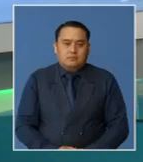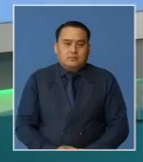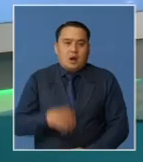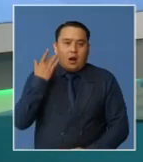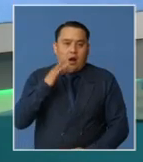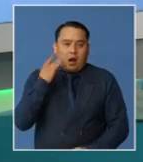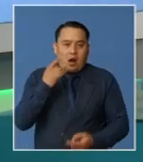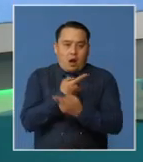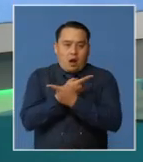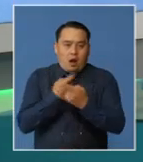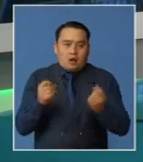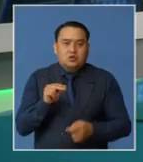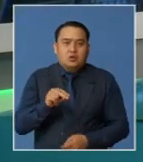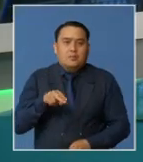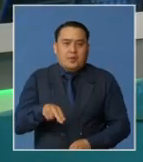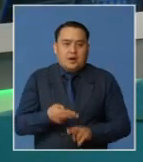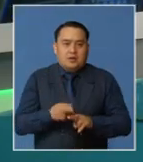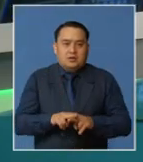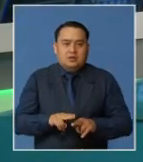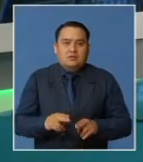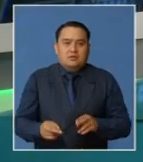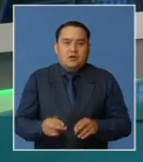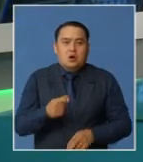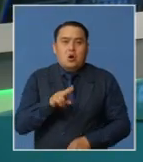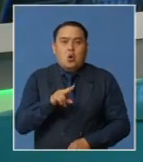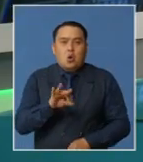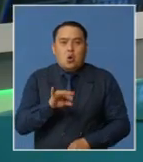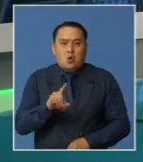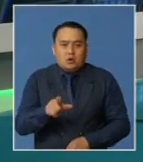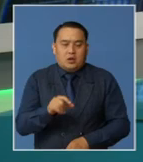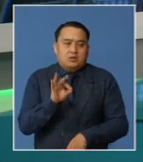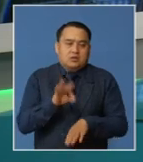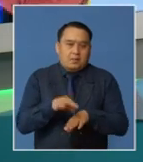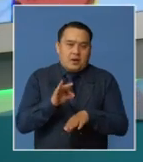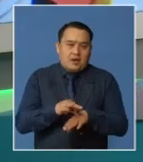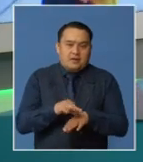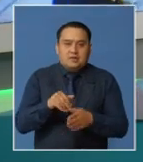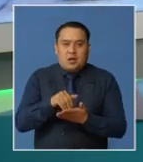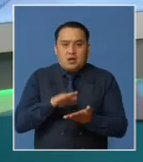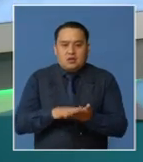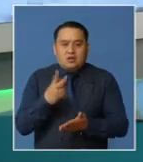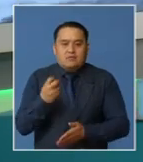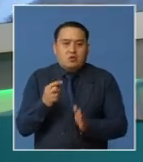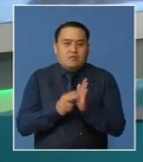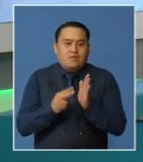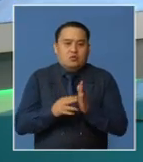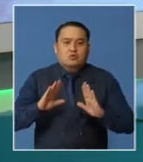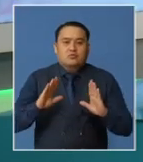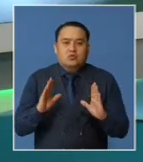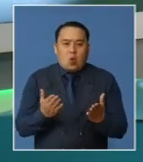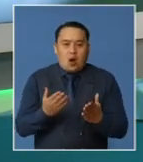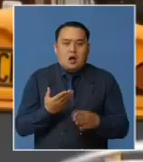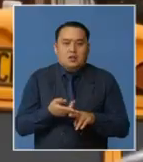В Нью-Йорке объявлен режим чрезвычайного положения из-за вспышки кори. С конца сентября уже зарегистрировано более 280 случаев.